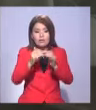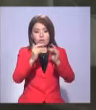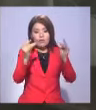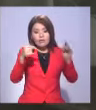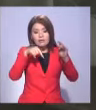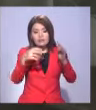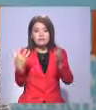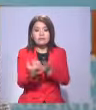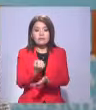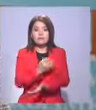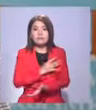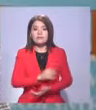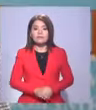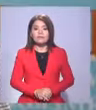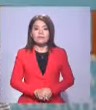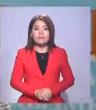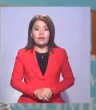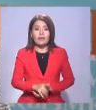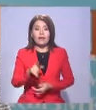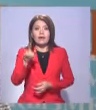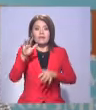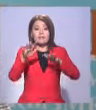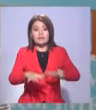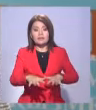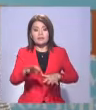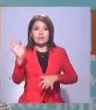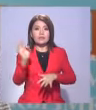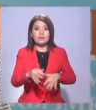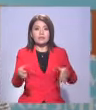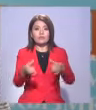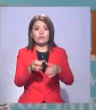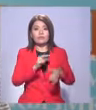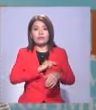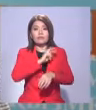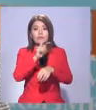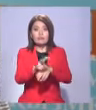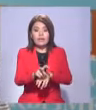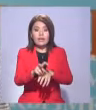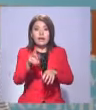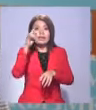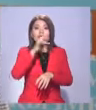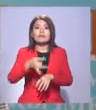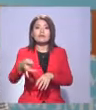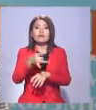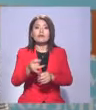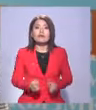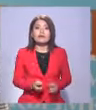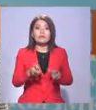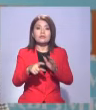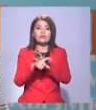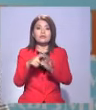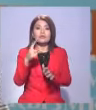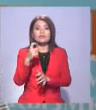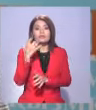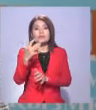тапты. Оқиға орнына жедел тергеу тобы шықты. Осы дерек бойынша Қазақстан Республикасының қылмыстық кодексінің 105-ші